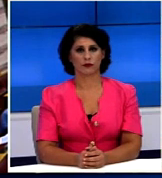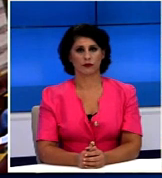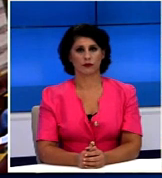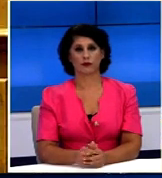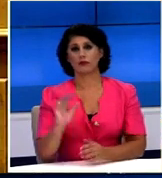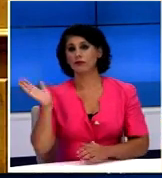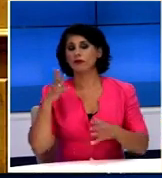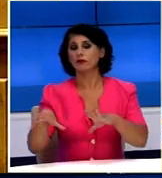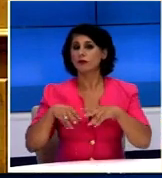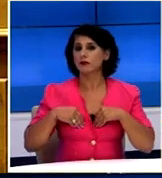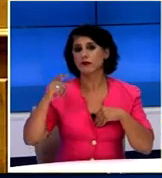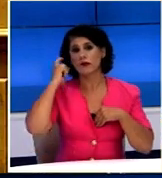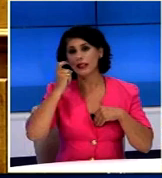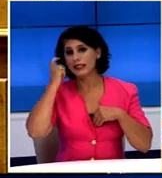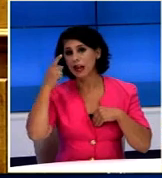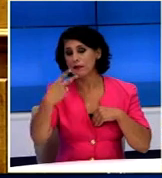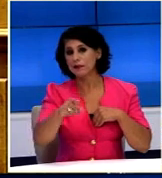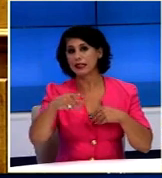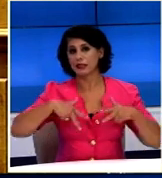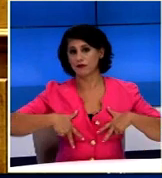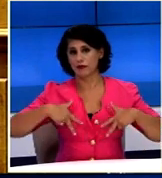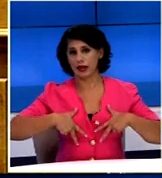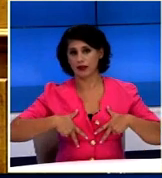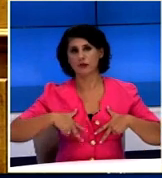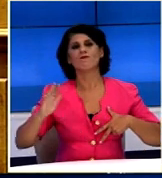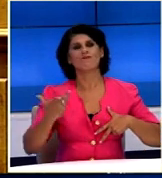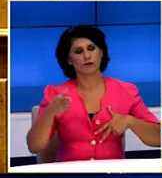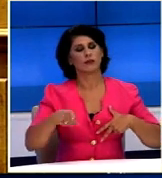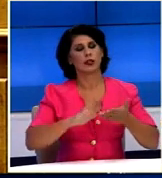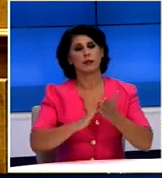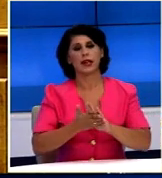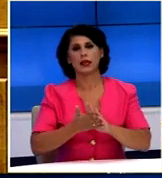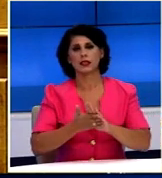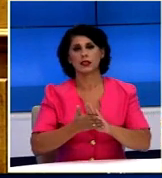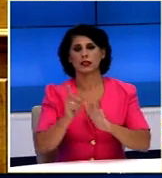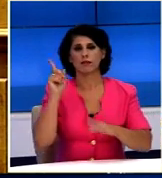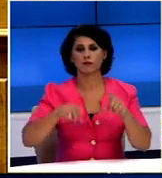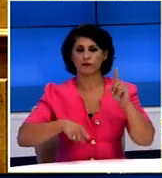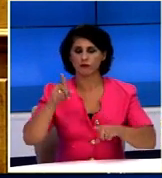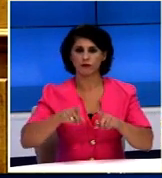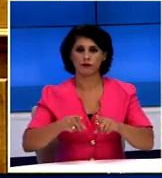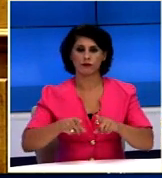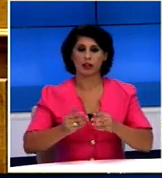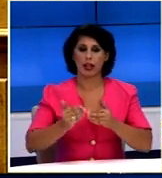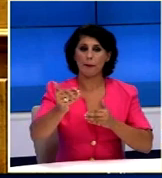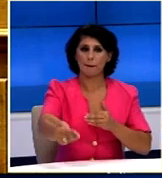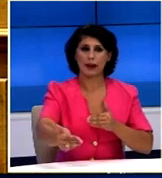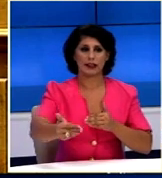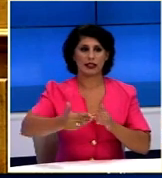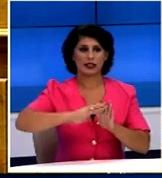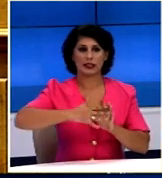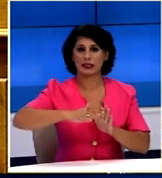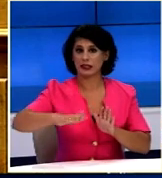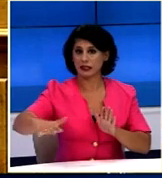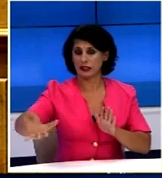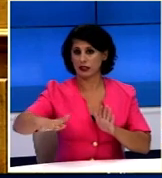Αν υιοθετηθεί το σκεπτικό της κυβέρνησης, τότε θα γίνει πράξη μια τμηματική επέκταση των χωρικών μας υδάτων, γεγονός που δημιουργεί